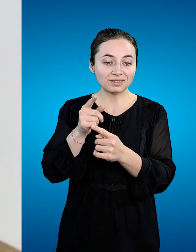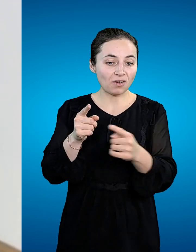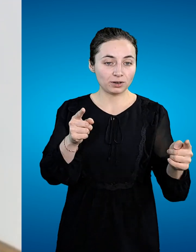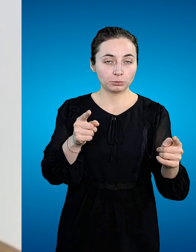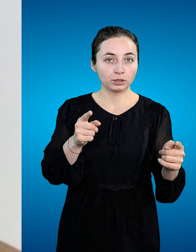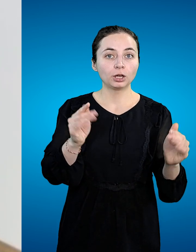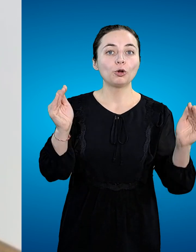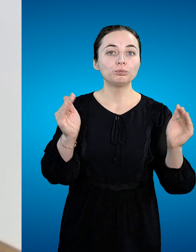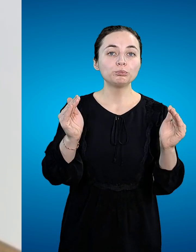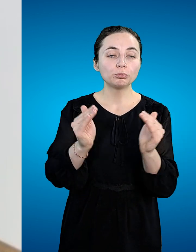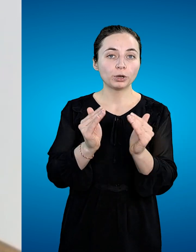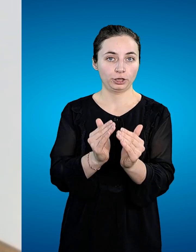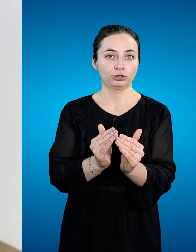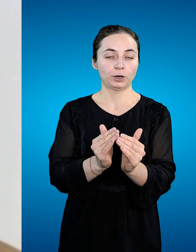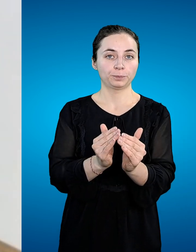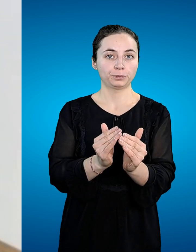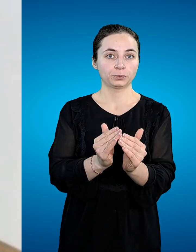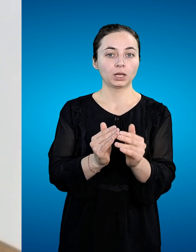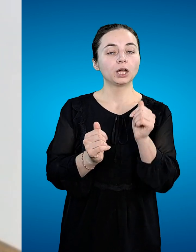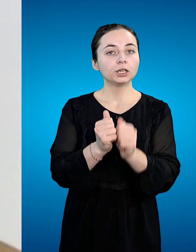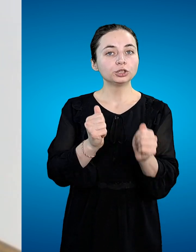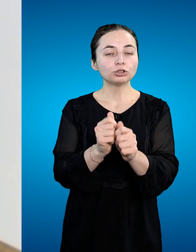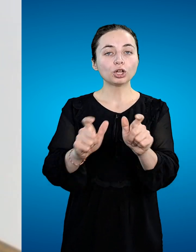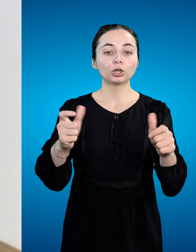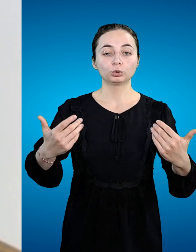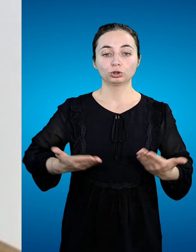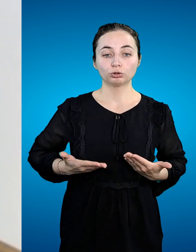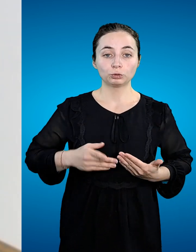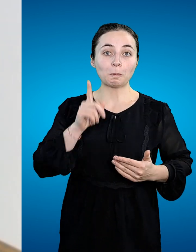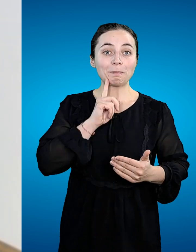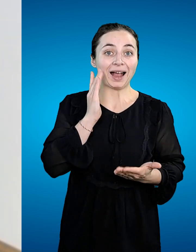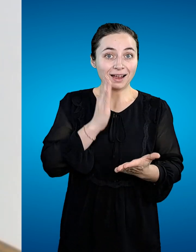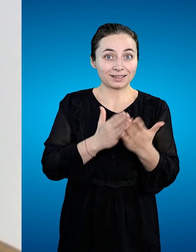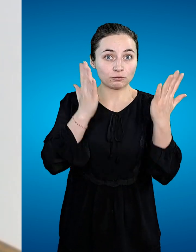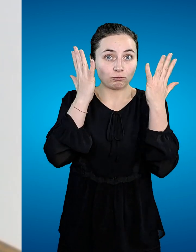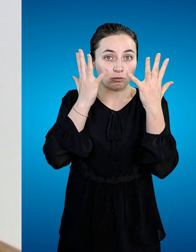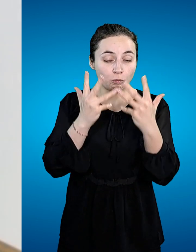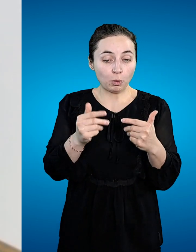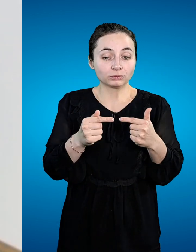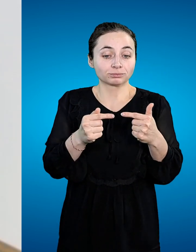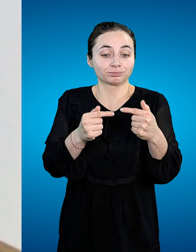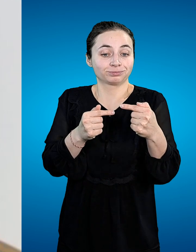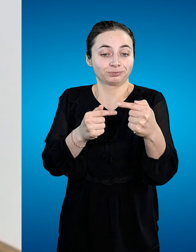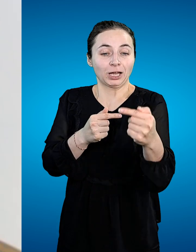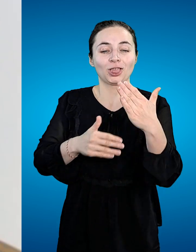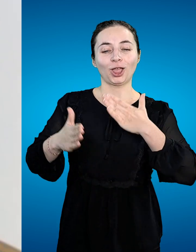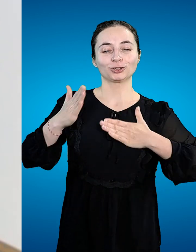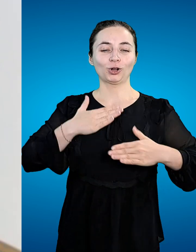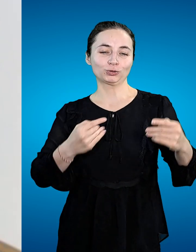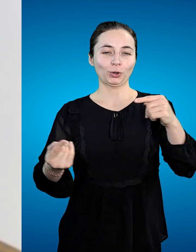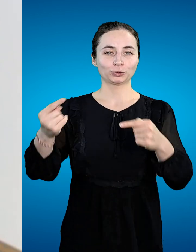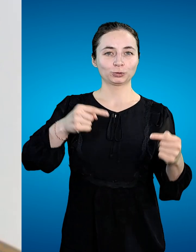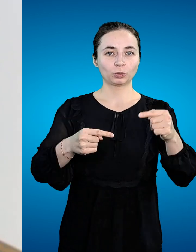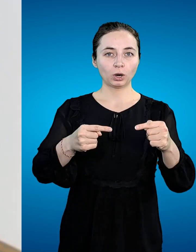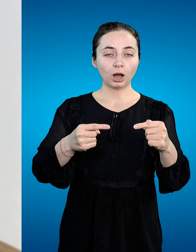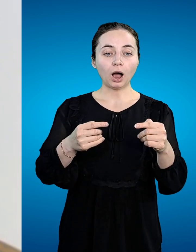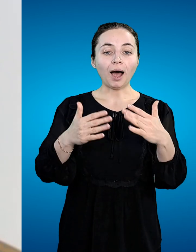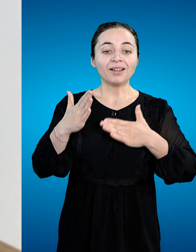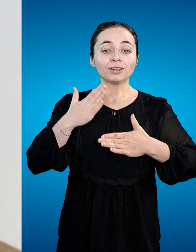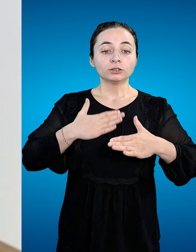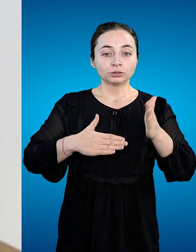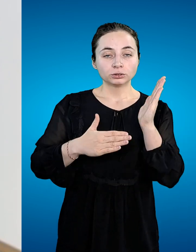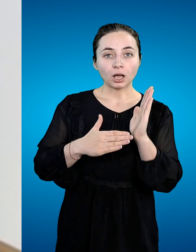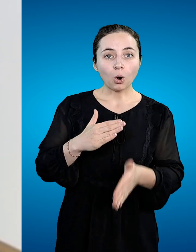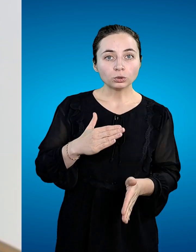со временем или станет меньше. И часто люди живут, пока есть влюбленность, пока наслаждаются друг другом, они живут, как